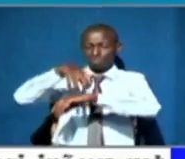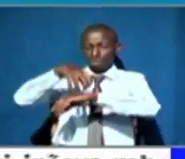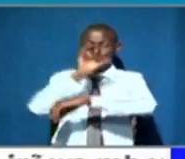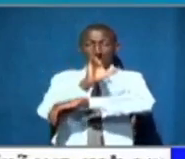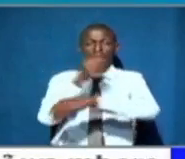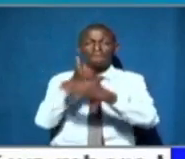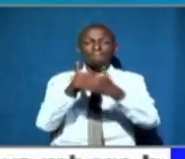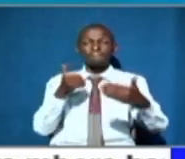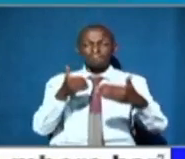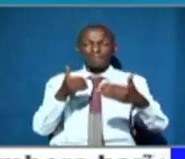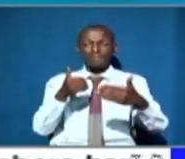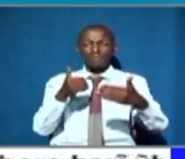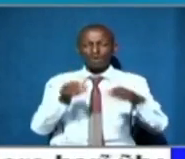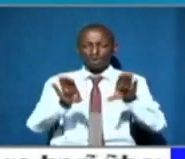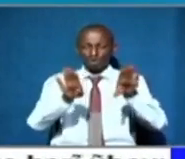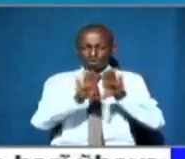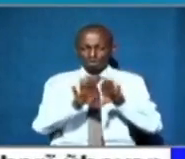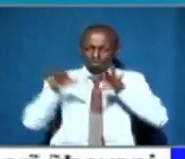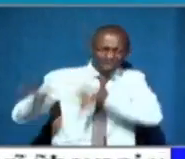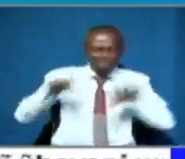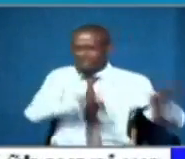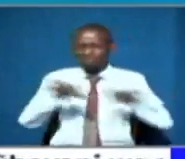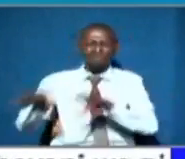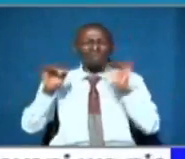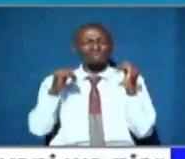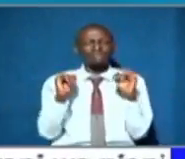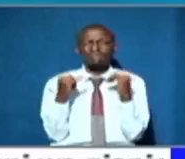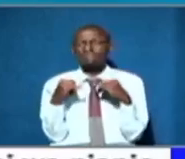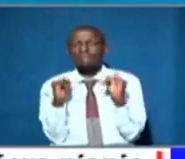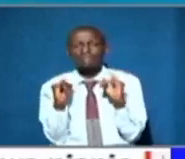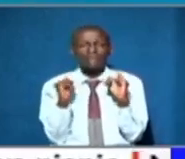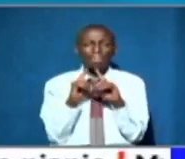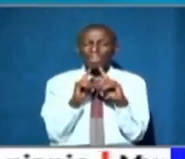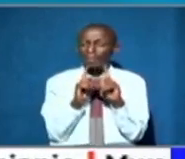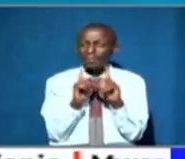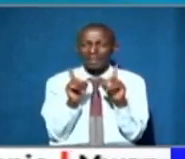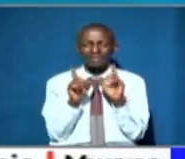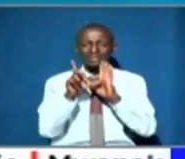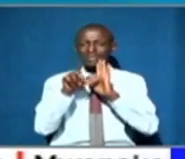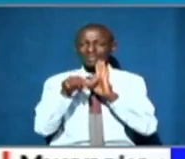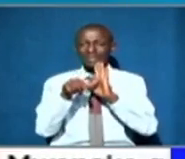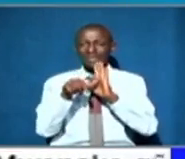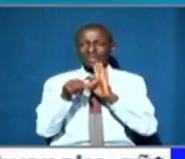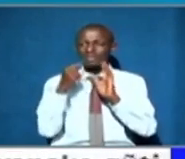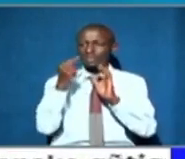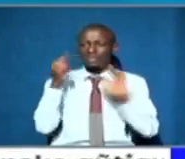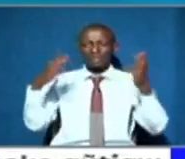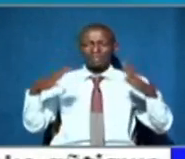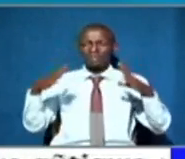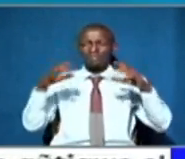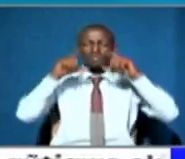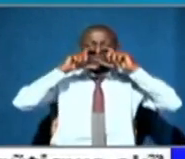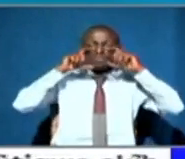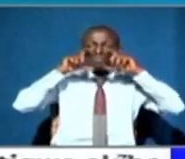higo ntogie kagathaige ni tugeragi haria tungihota no hena handu tukinyaga ndungihota ukera andu wanekera I